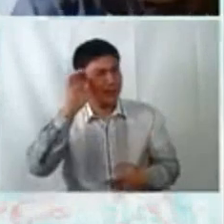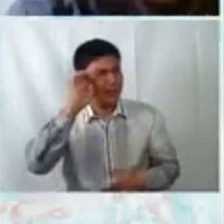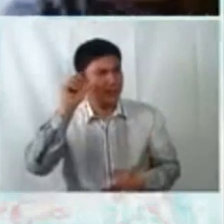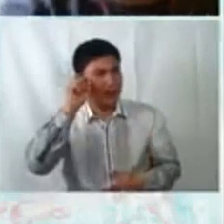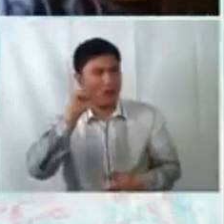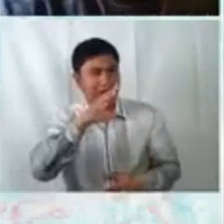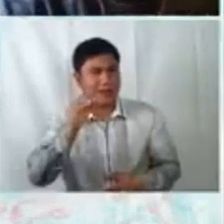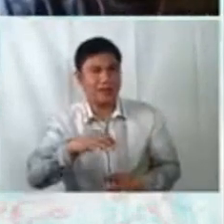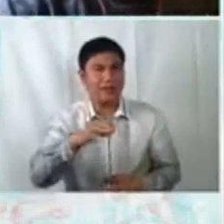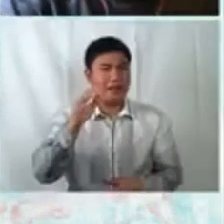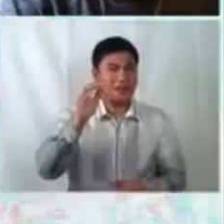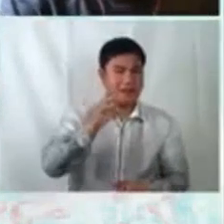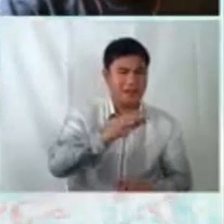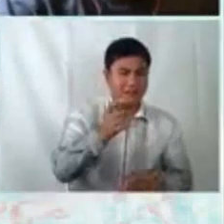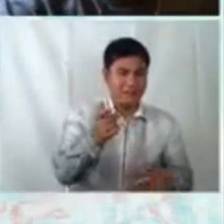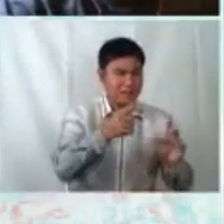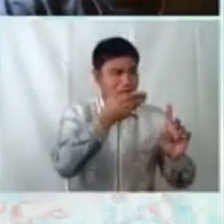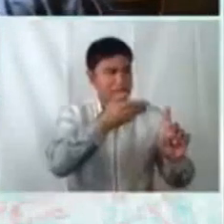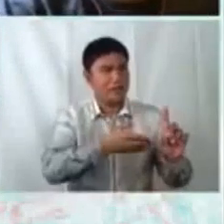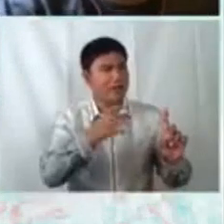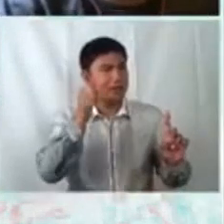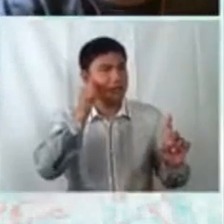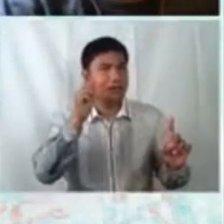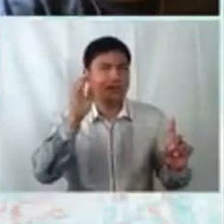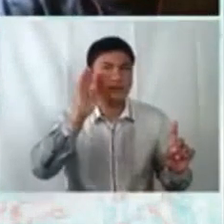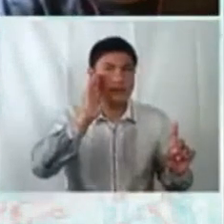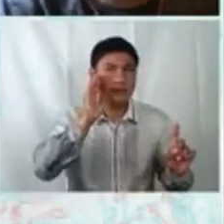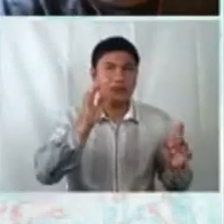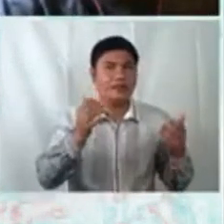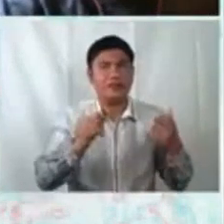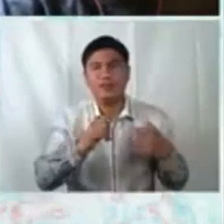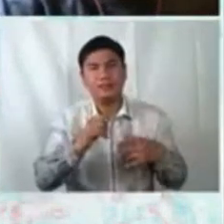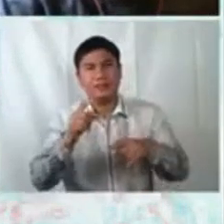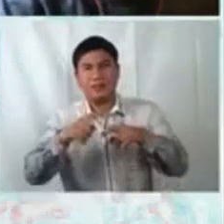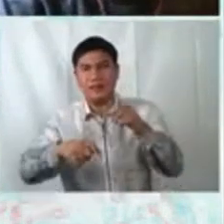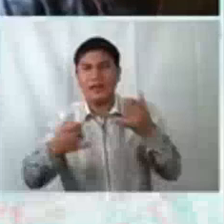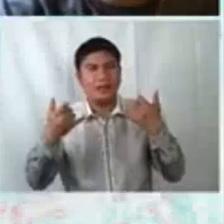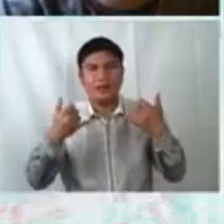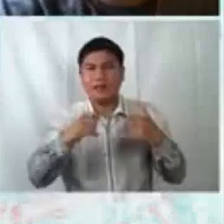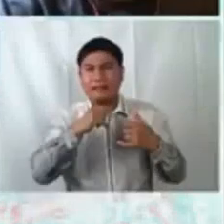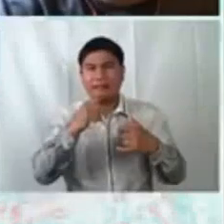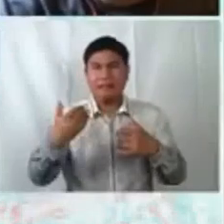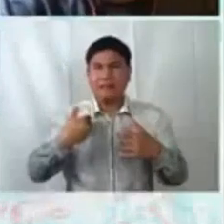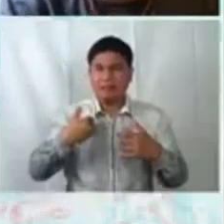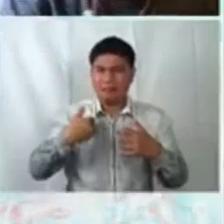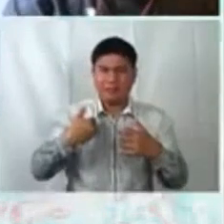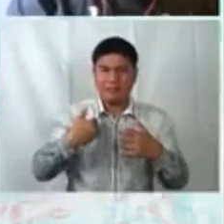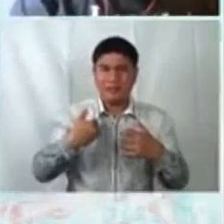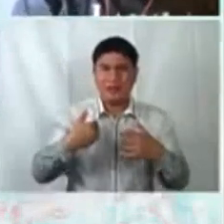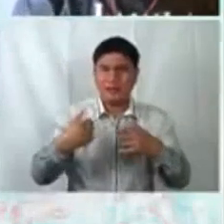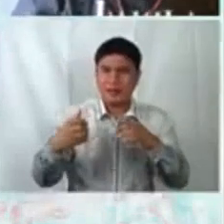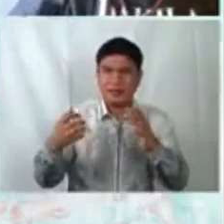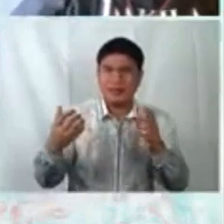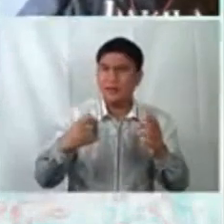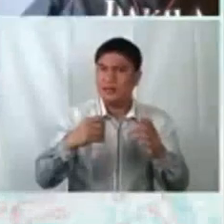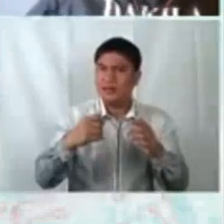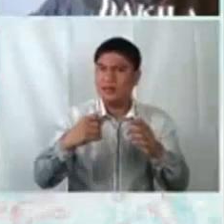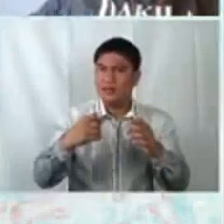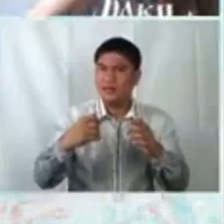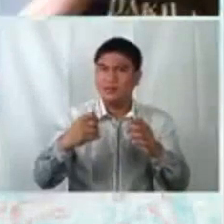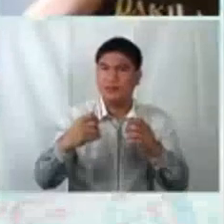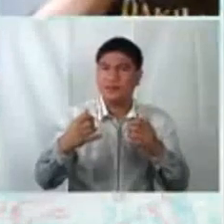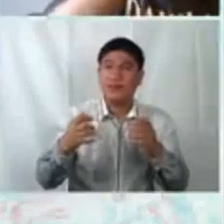may slight reference po kay Bonifacio at sa katipunan at sa una niyang, sa kontribusyon niya bilang unang nagalaw ng